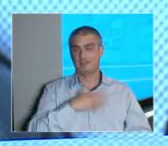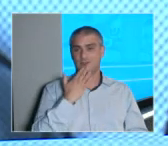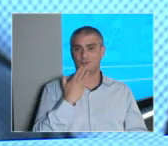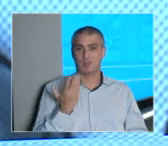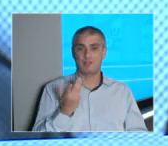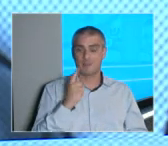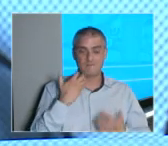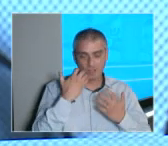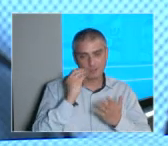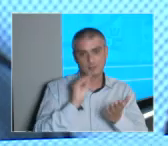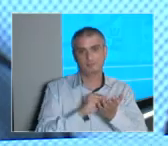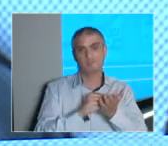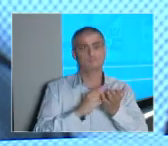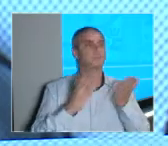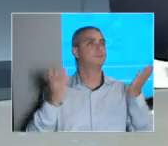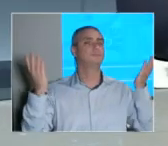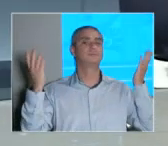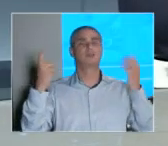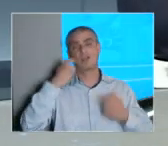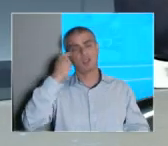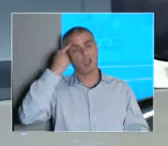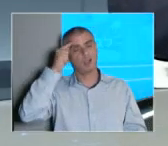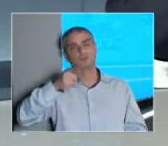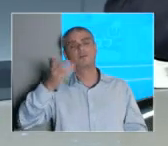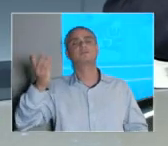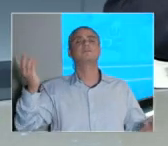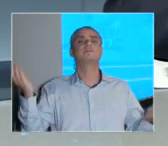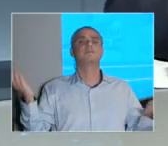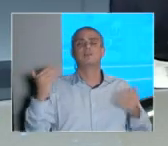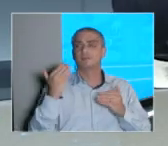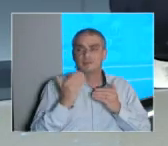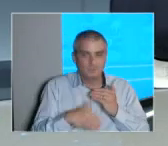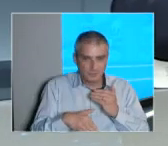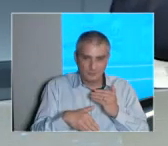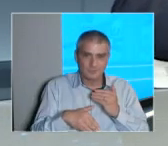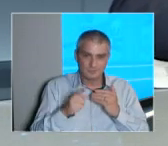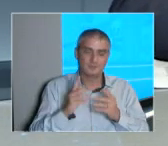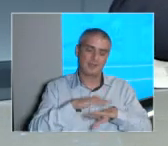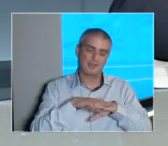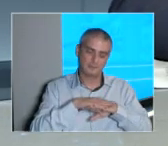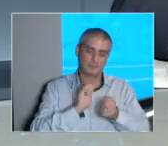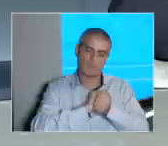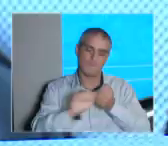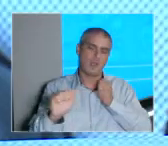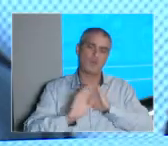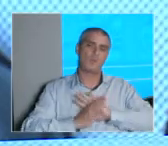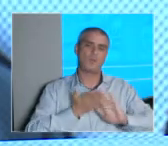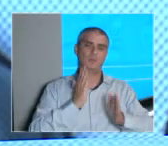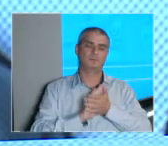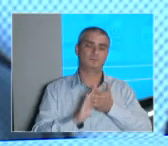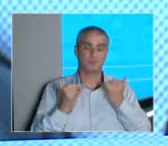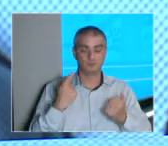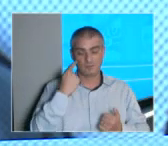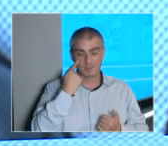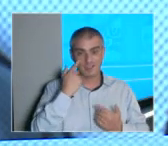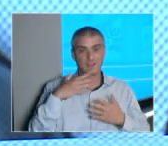ירושלים. אבל האגדה נקבעה. יעקב, אנחנו... דרי חשב כך, אבל בסופו של דבר הם התפייסו, מחקו את הפרק הזה, ועכשיו